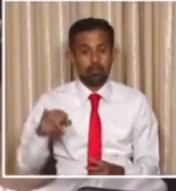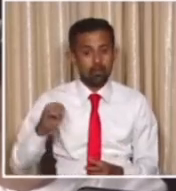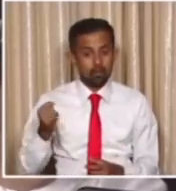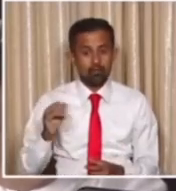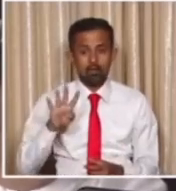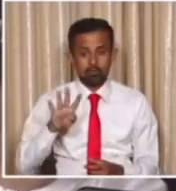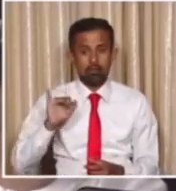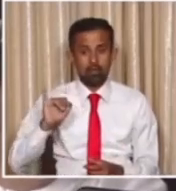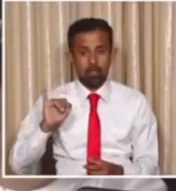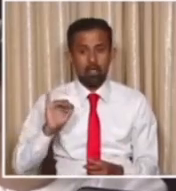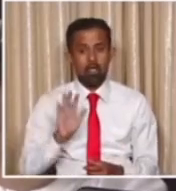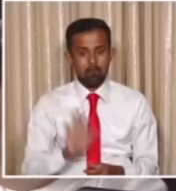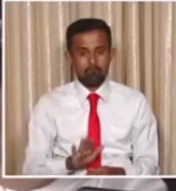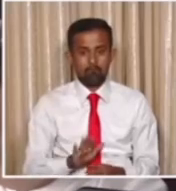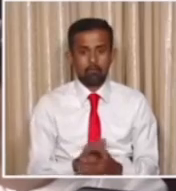2646ක් ඉන්නවා.